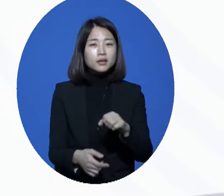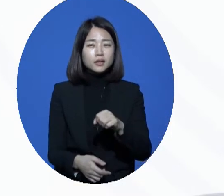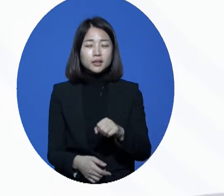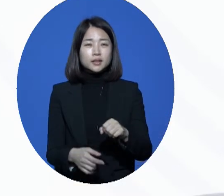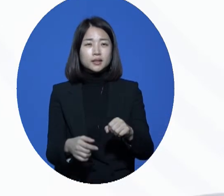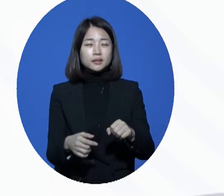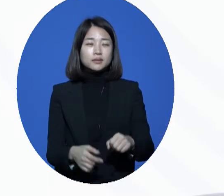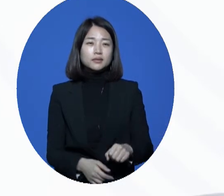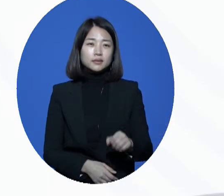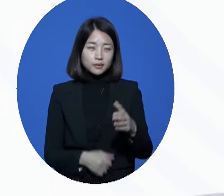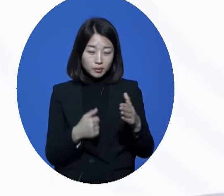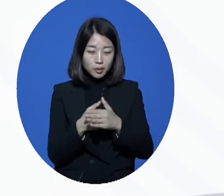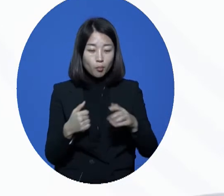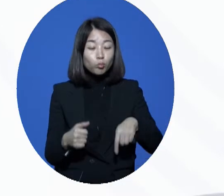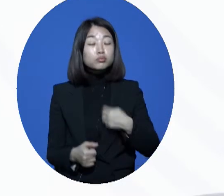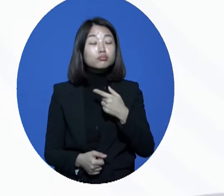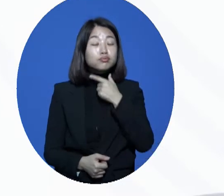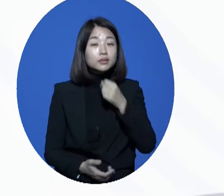가능한 게 이렇기 때문이죠.